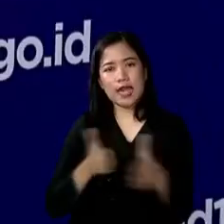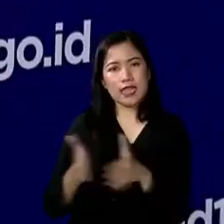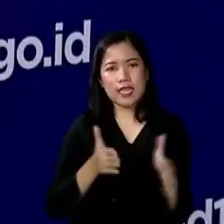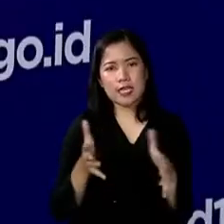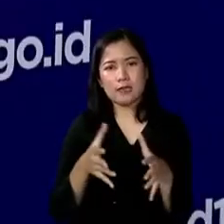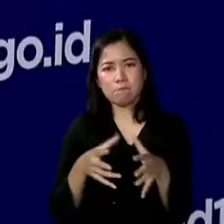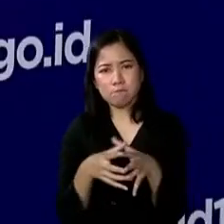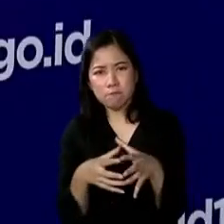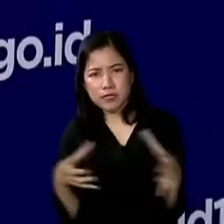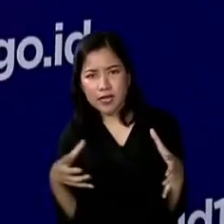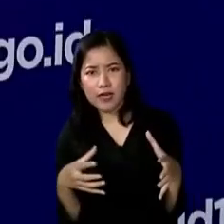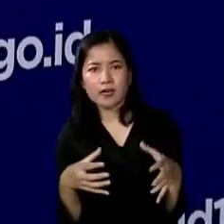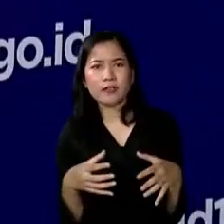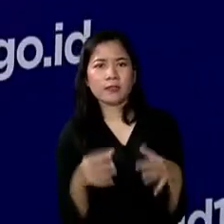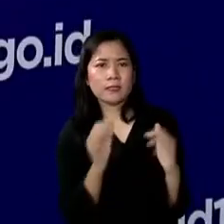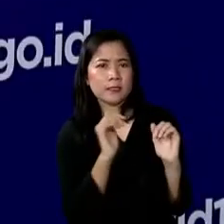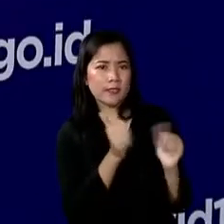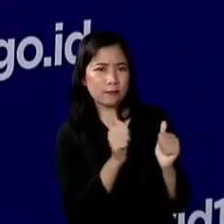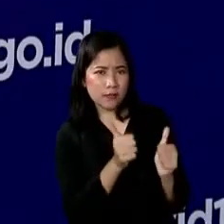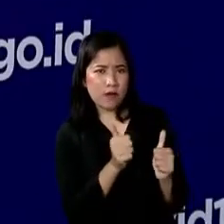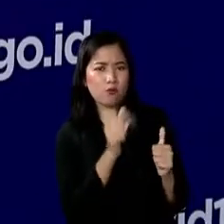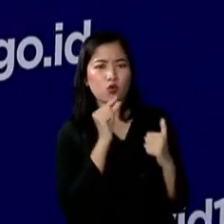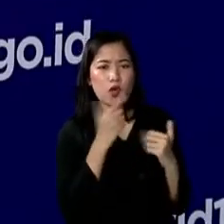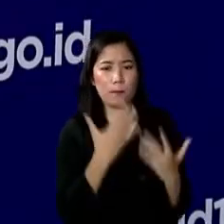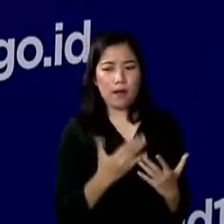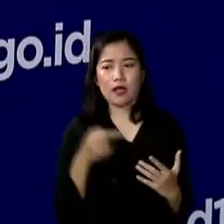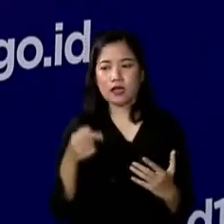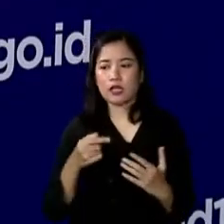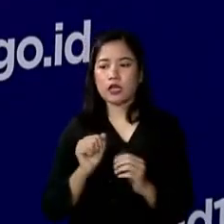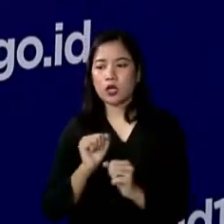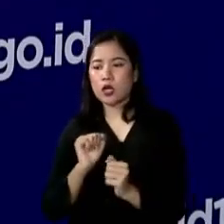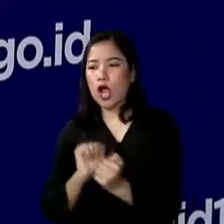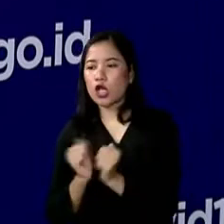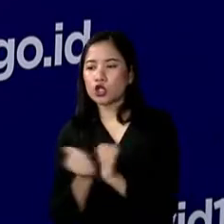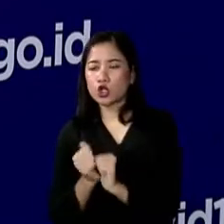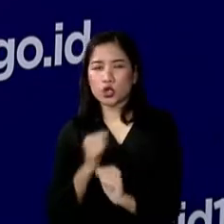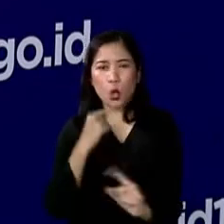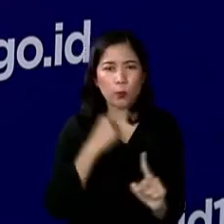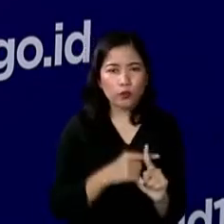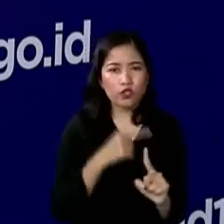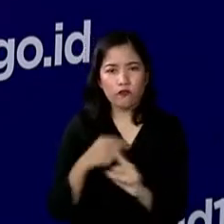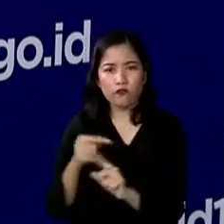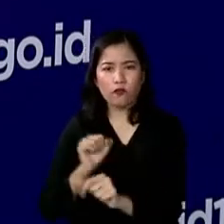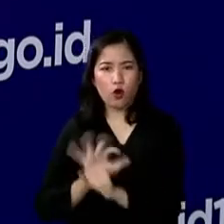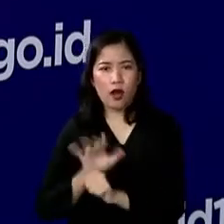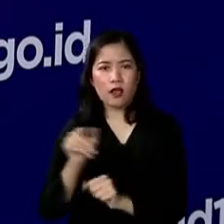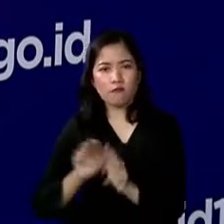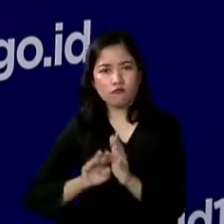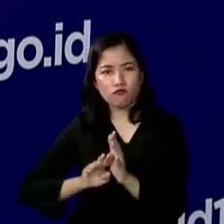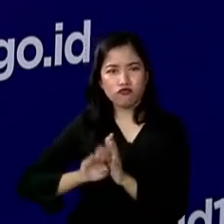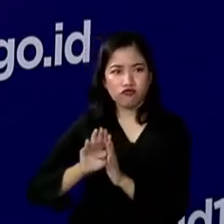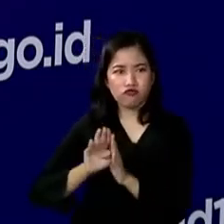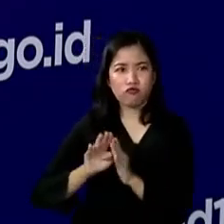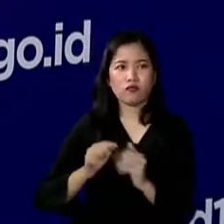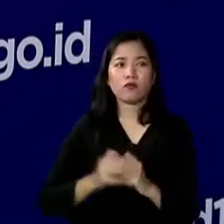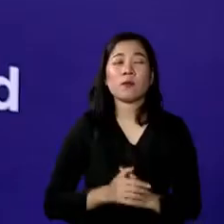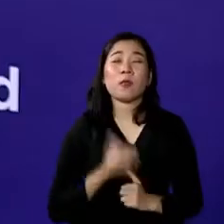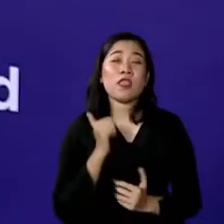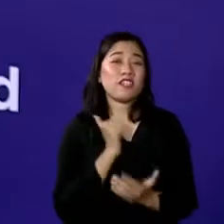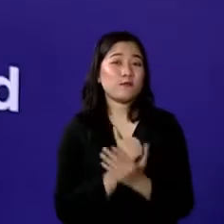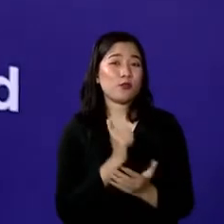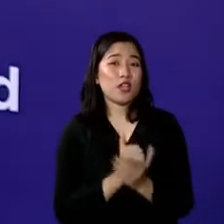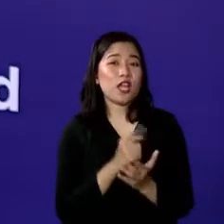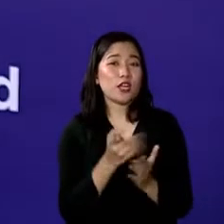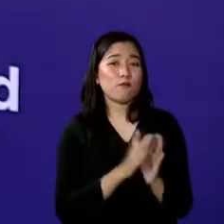gitu yang kita siapkan itu untuk mengatasi terus meningkatnya kasus positif di Indonesia baik sebenarnya di